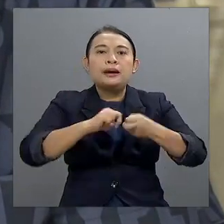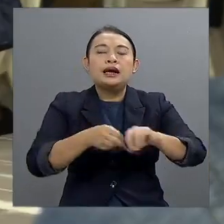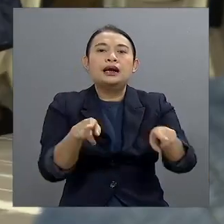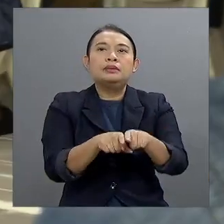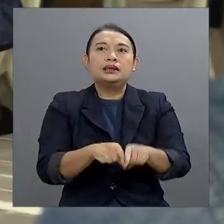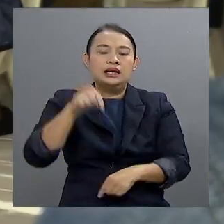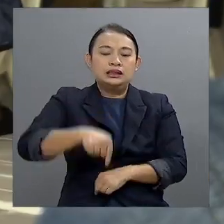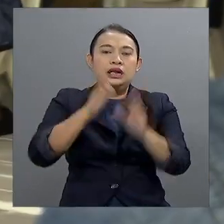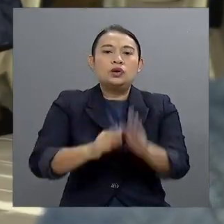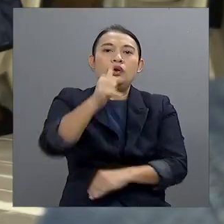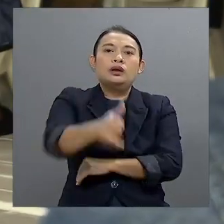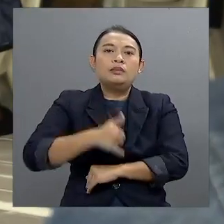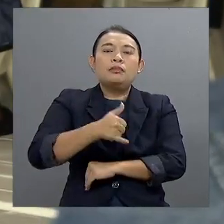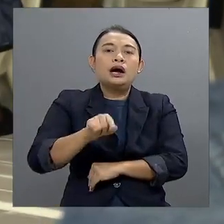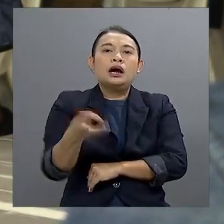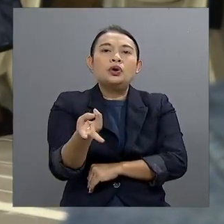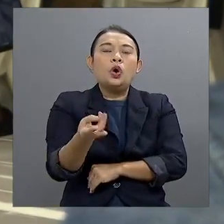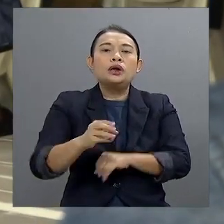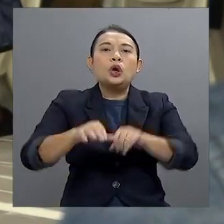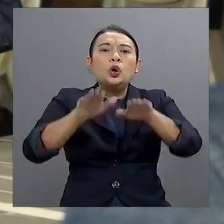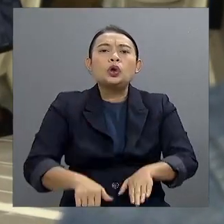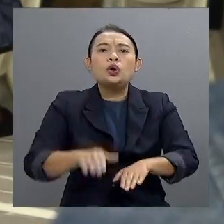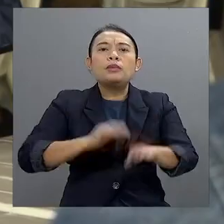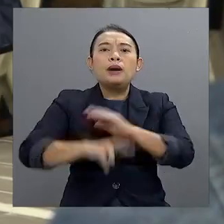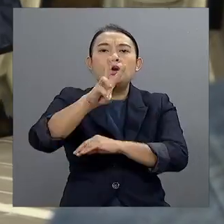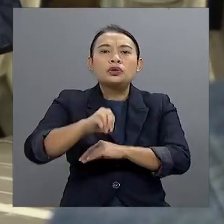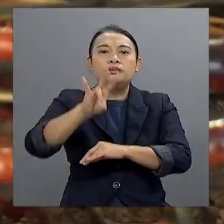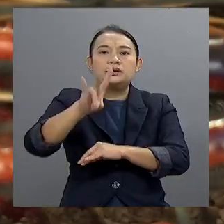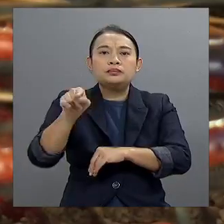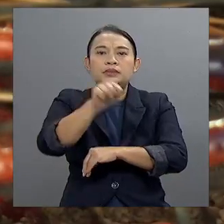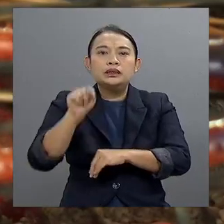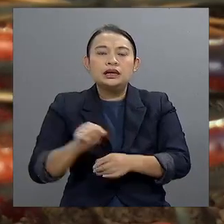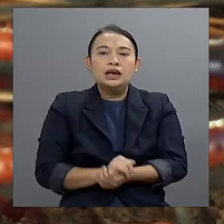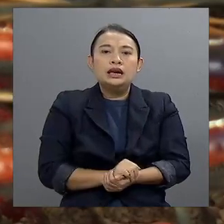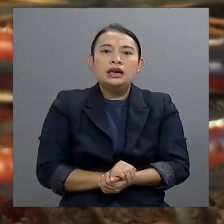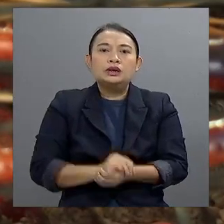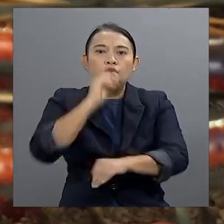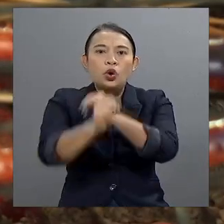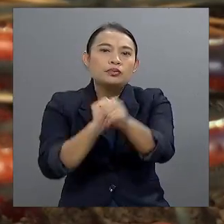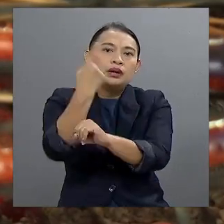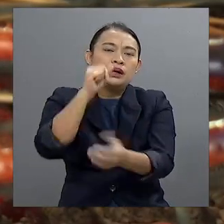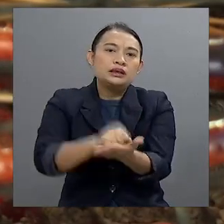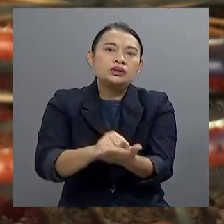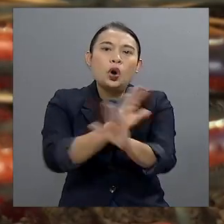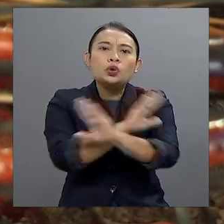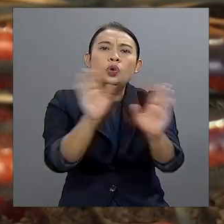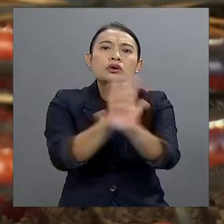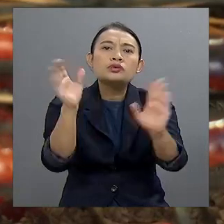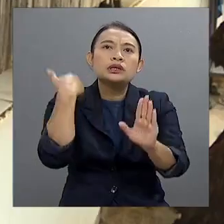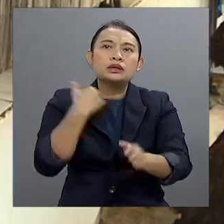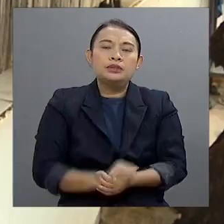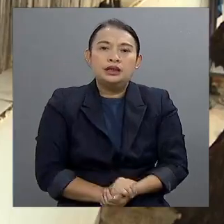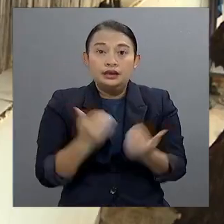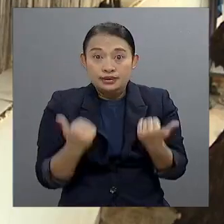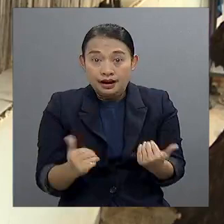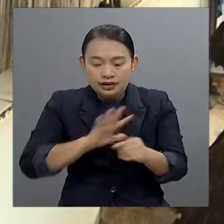าณร้อยละ 60-70 และถูกยกเลิกการจองช่วงปีใหม่เกือบทั้งหมดการระบาดของเชื้อโควิด-19 ครั้งนี้ทำให้เขากระ